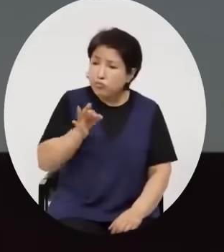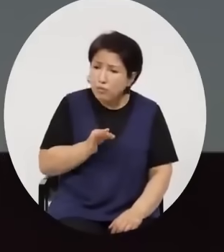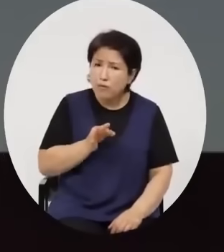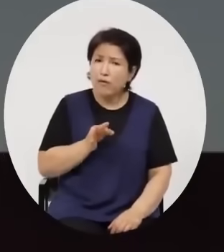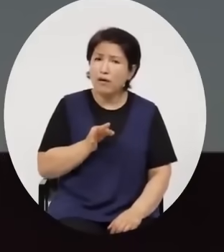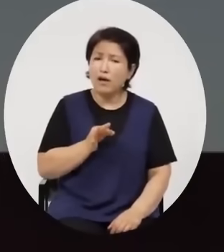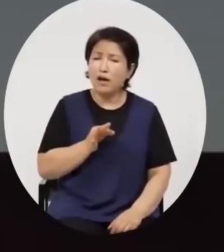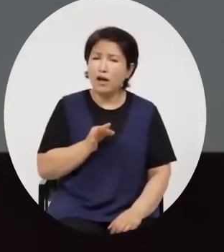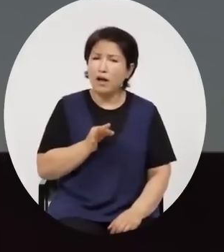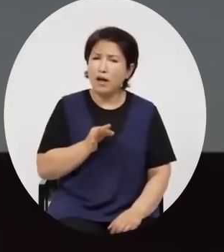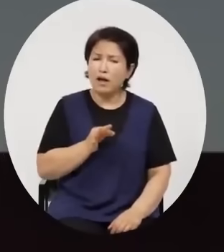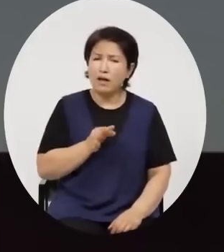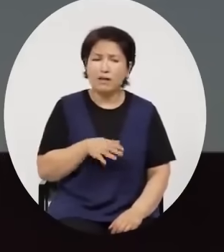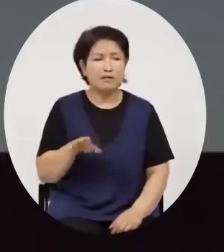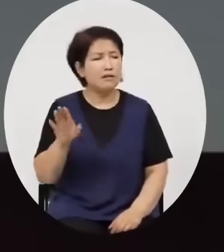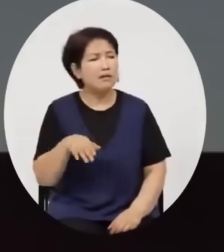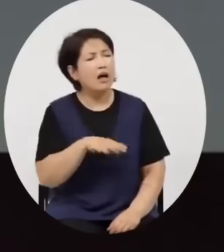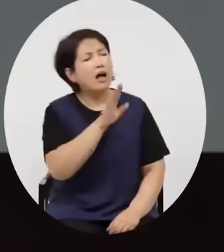오면, 아이고,